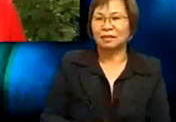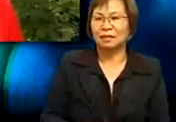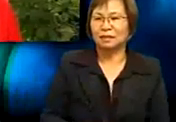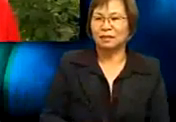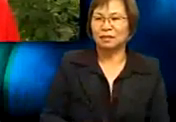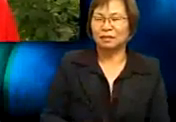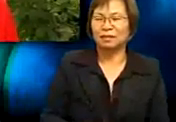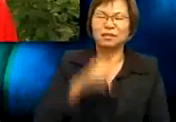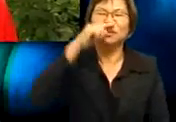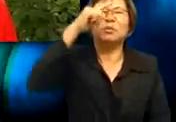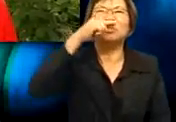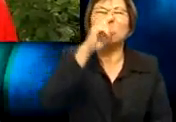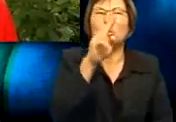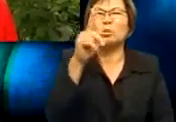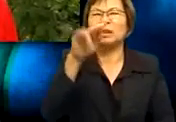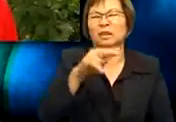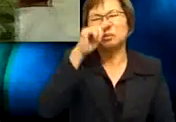Sejak bila pula pandai Udin menyombong?